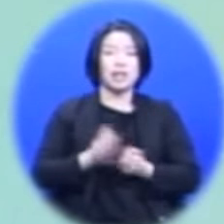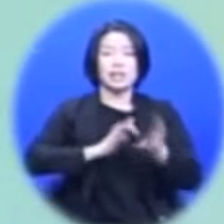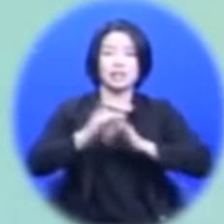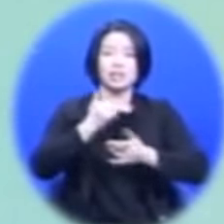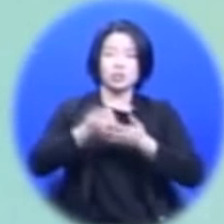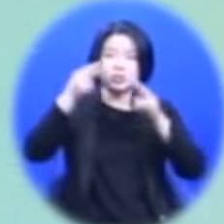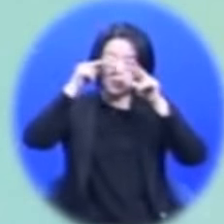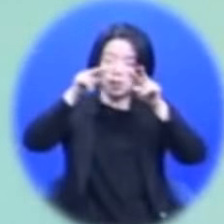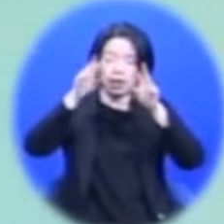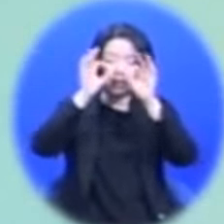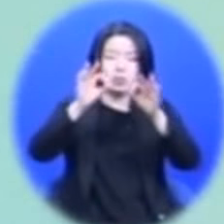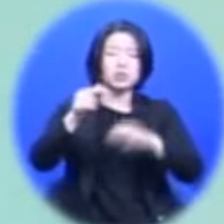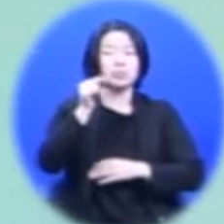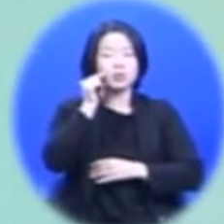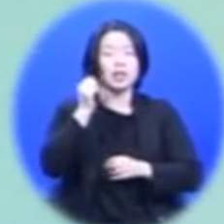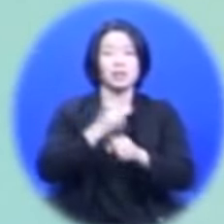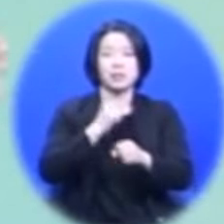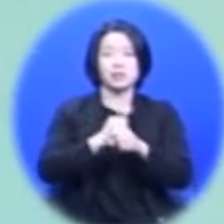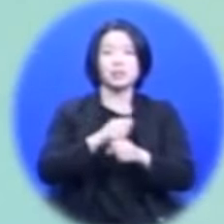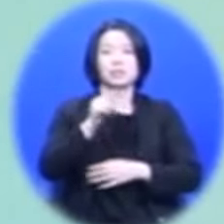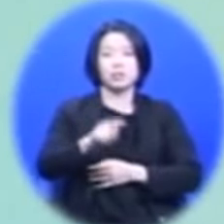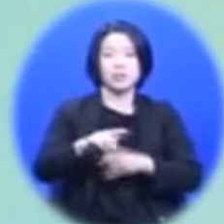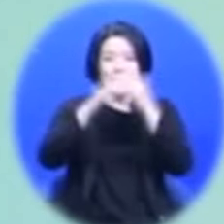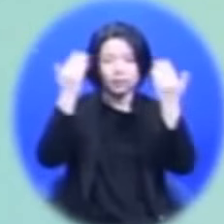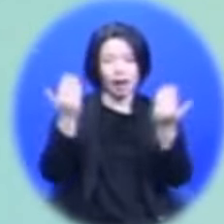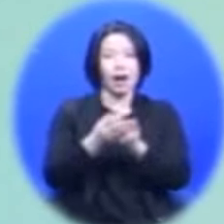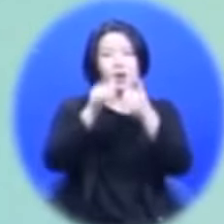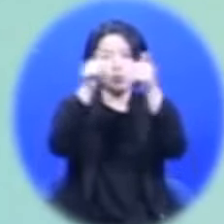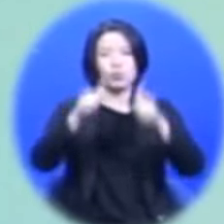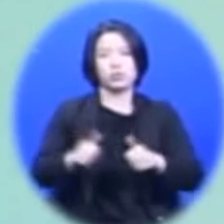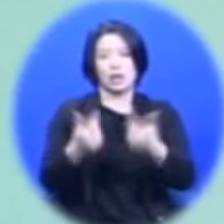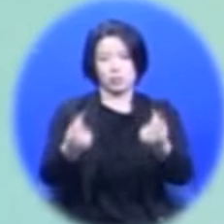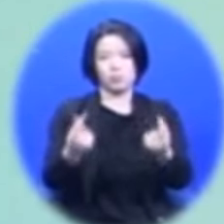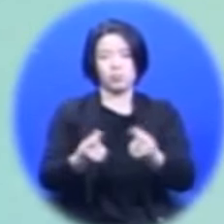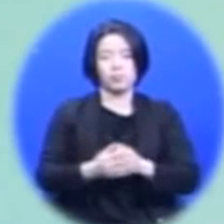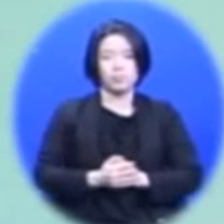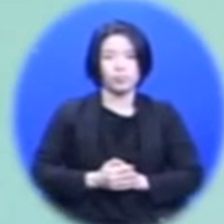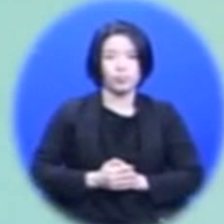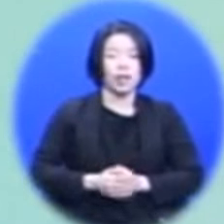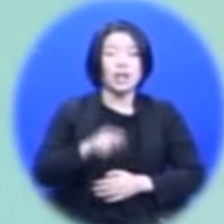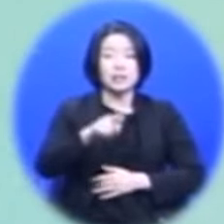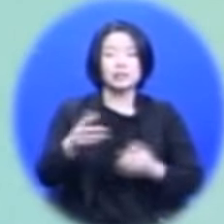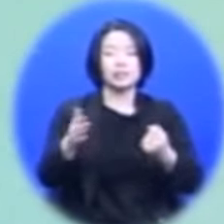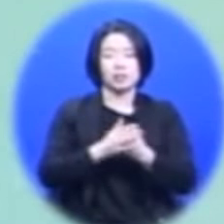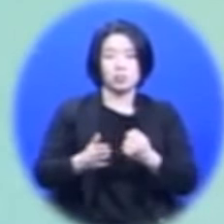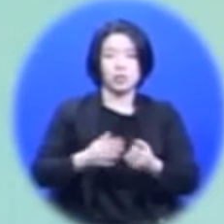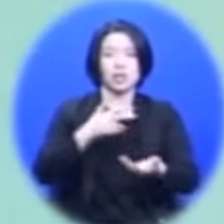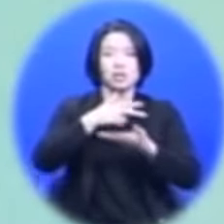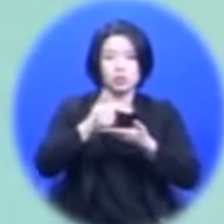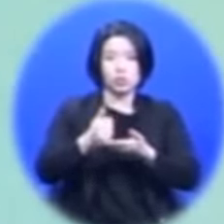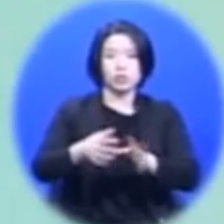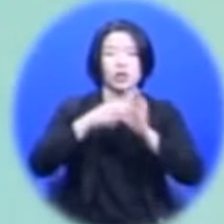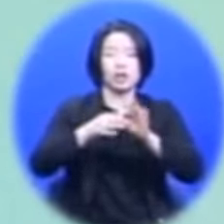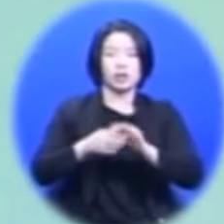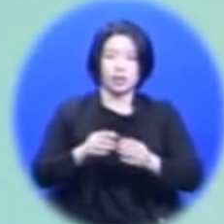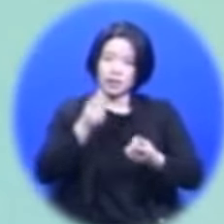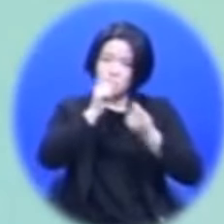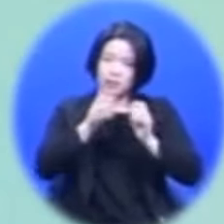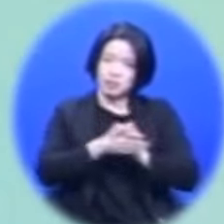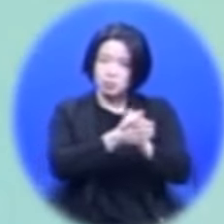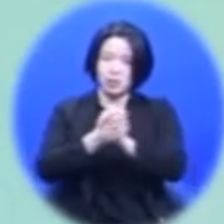예수님을 바라보지 못하게 만드는 것은 사실 다 우상입니다. 그것 때문에 주님과의 관계가 친밀해지지